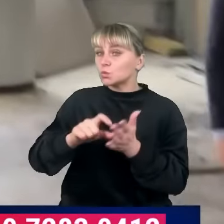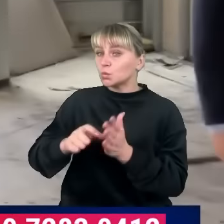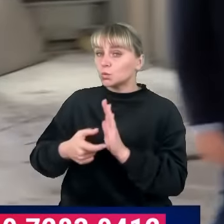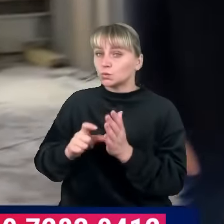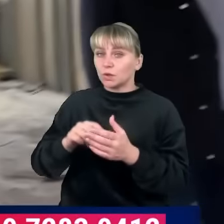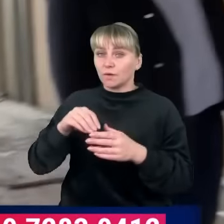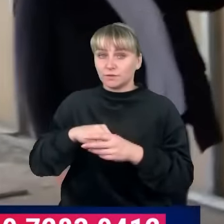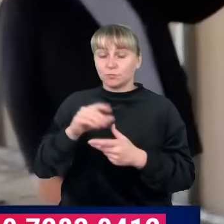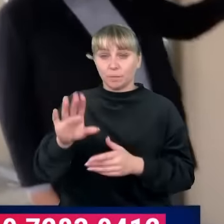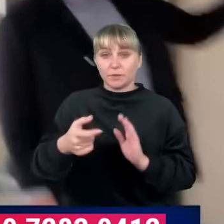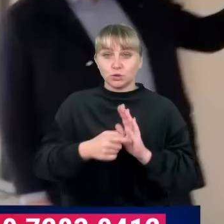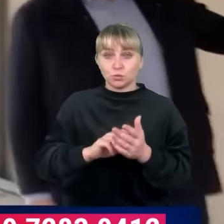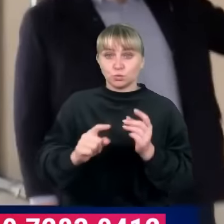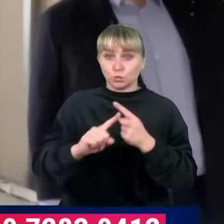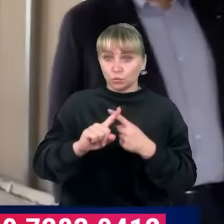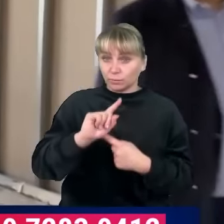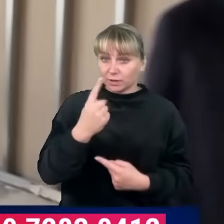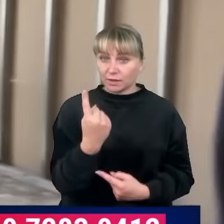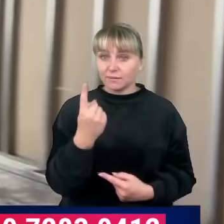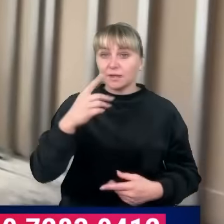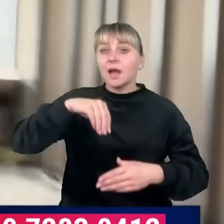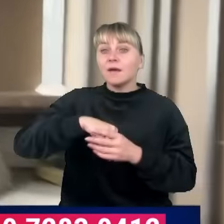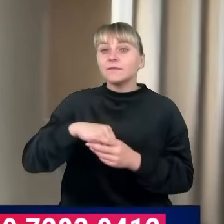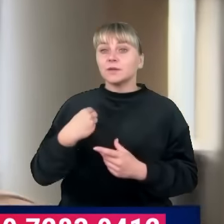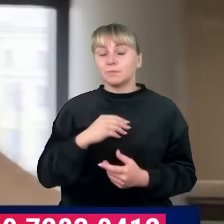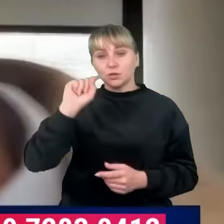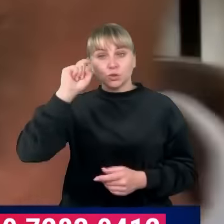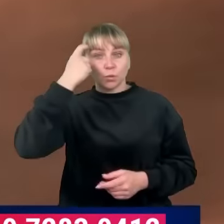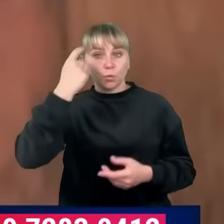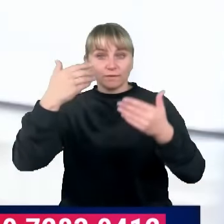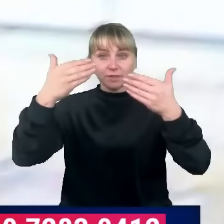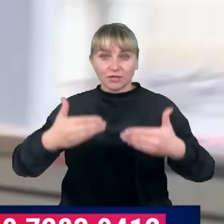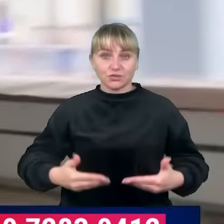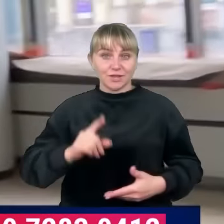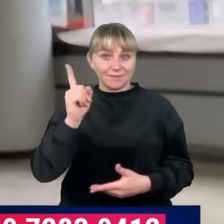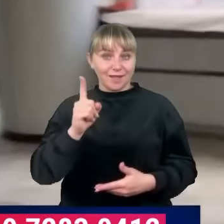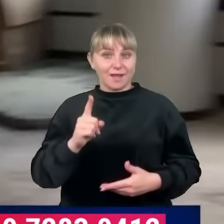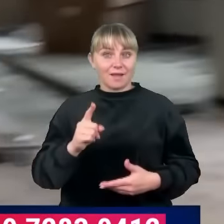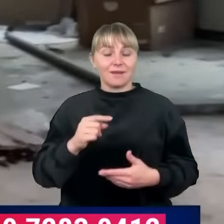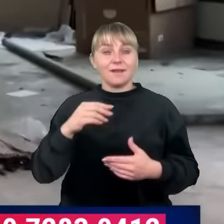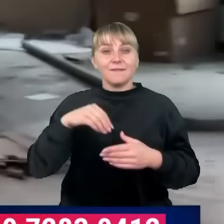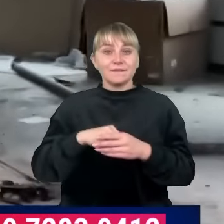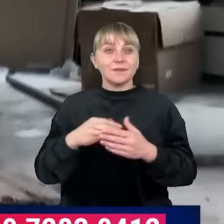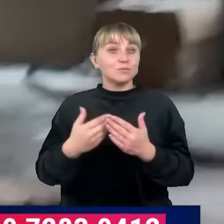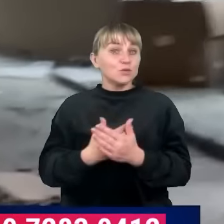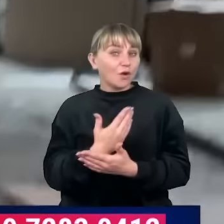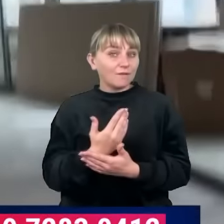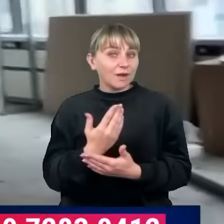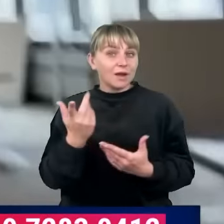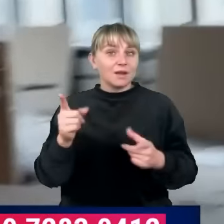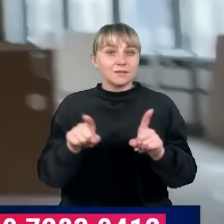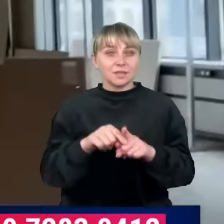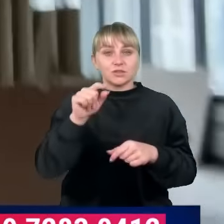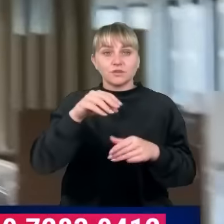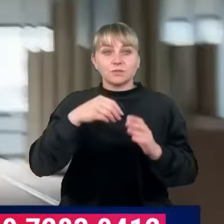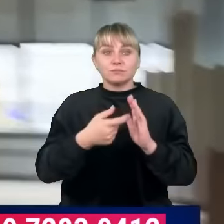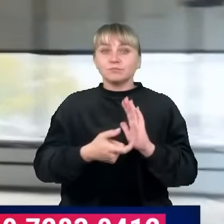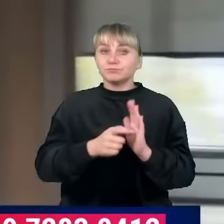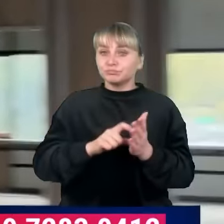będzie studio numer 1. W niej będzie główna ściana LED-owa, a tam znajdować się będą już budowane w tej